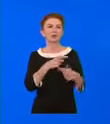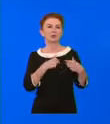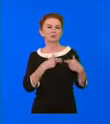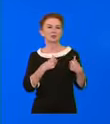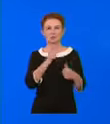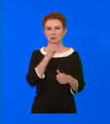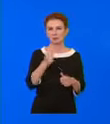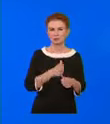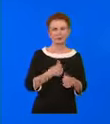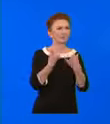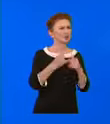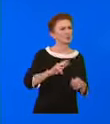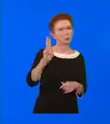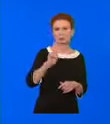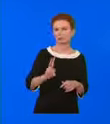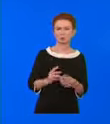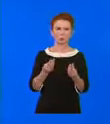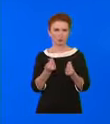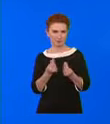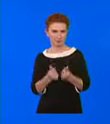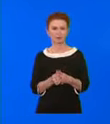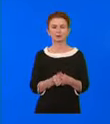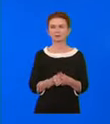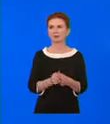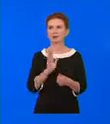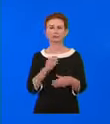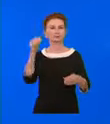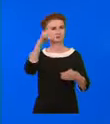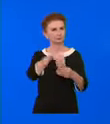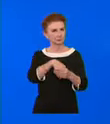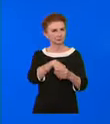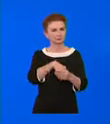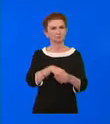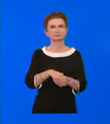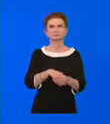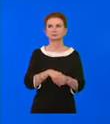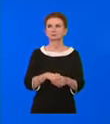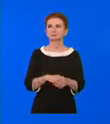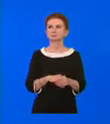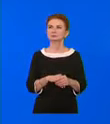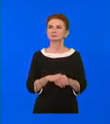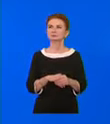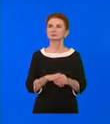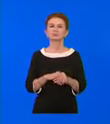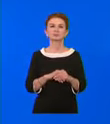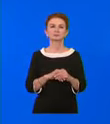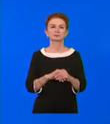instytucjami finansowymi różnymi, które będą brały udział również